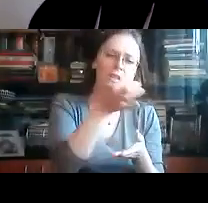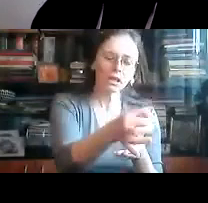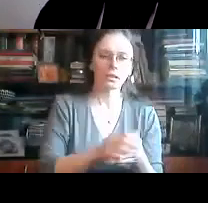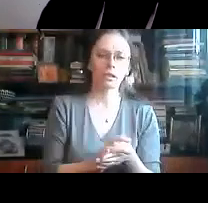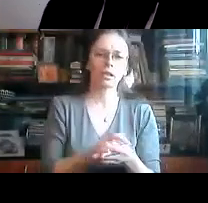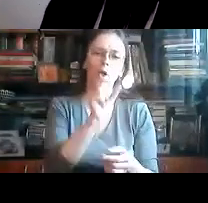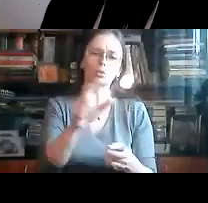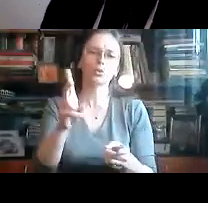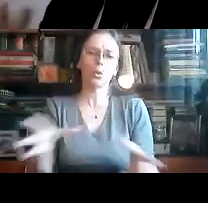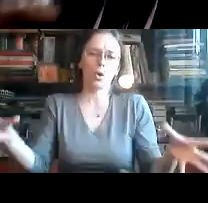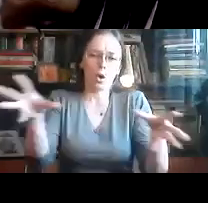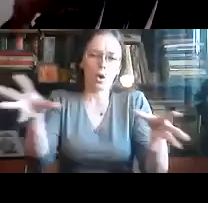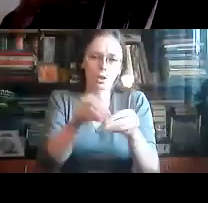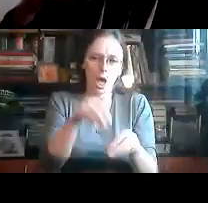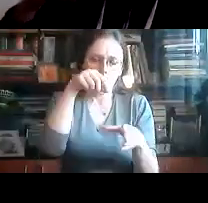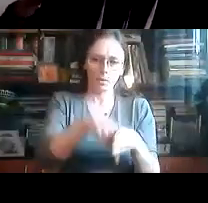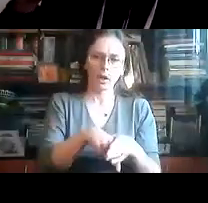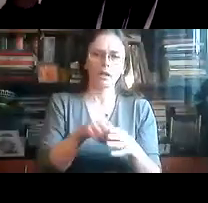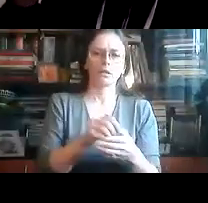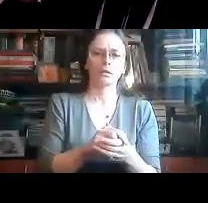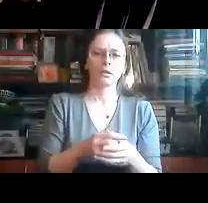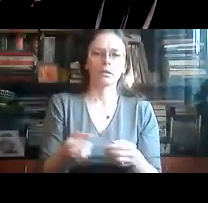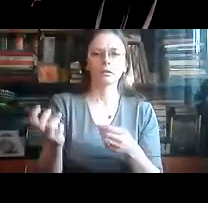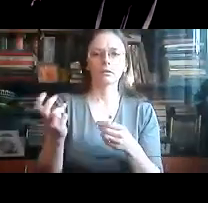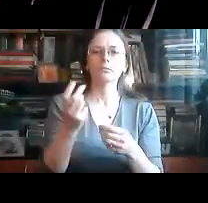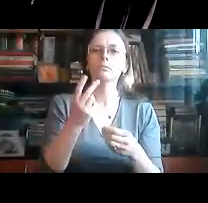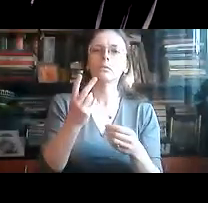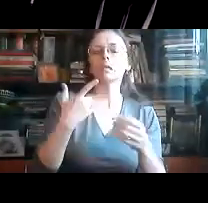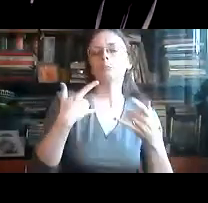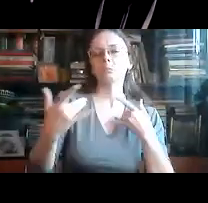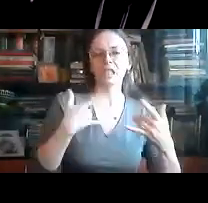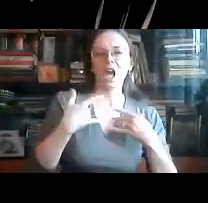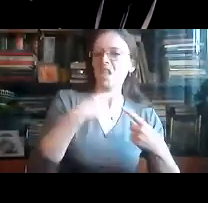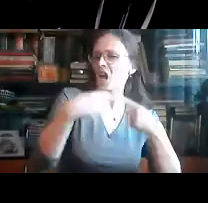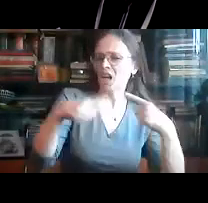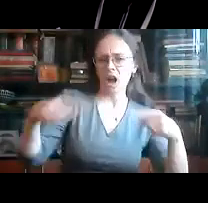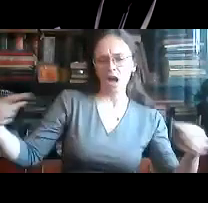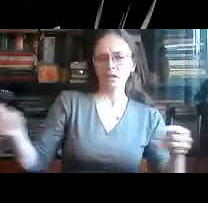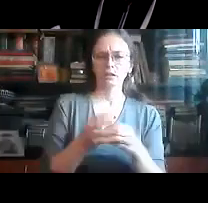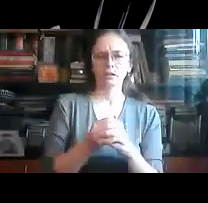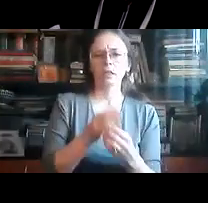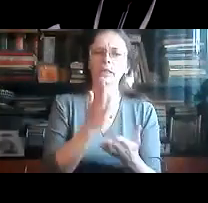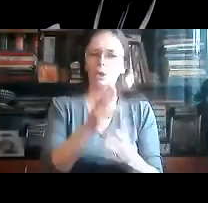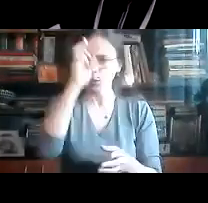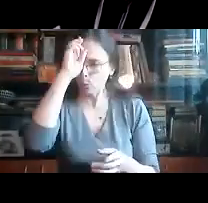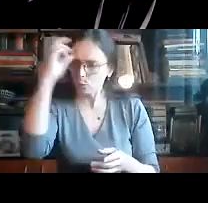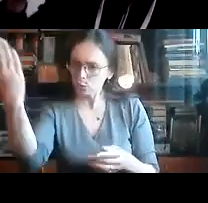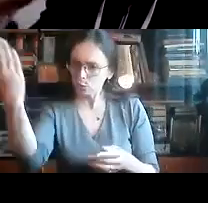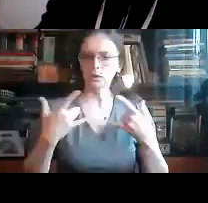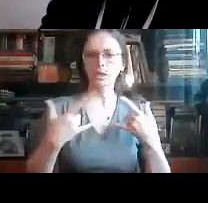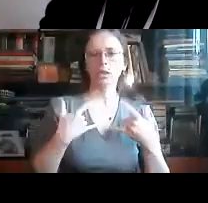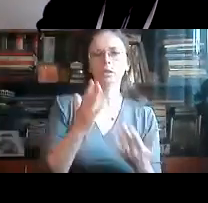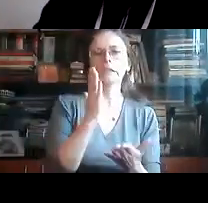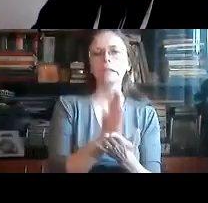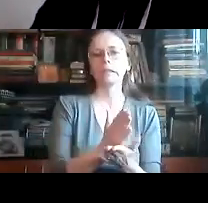разные театры, и кто-то есть из государственного театра здесь, из независимых маленьких групп, есть Андрей Москвин,